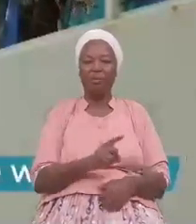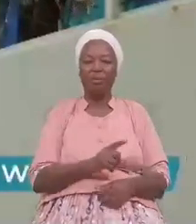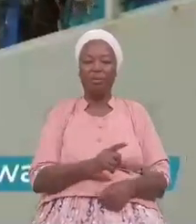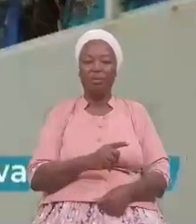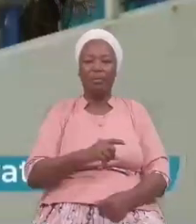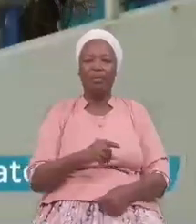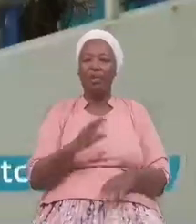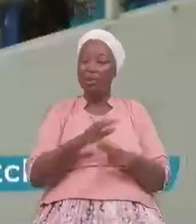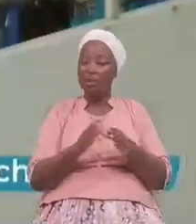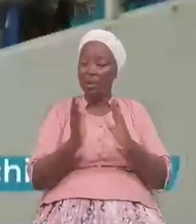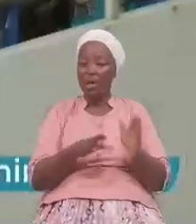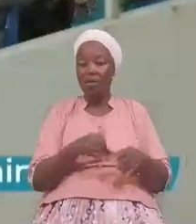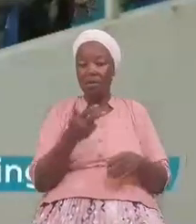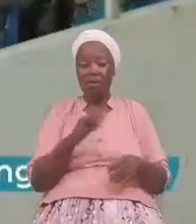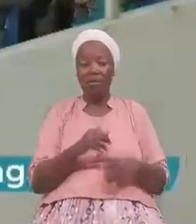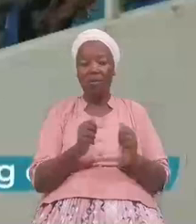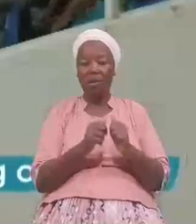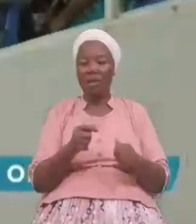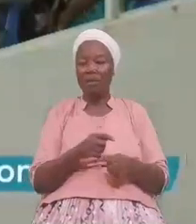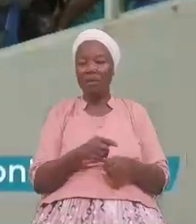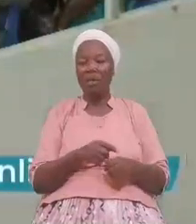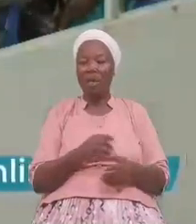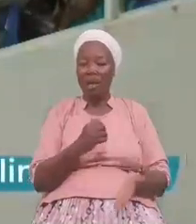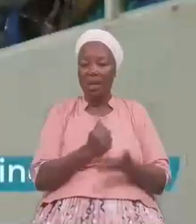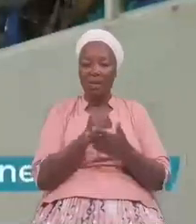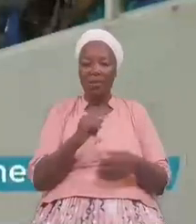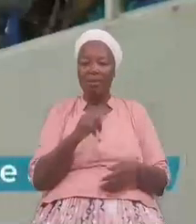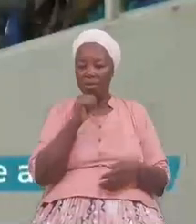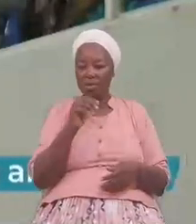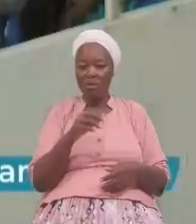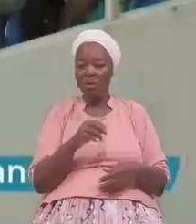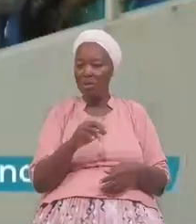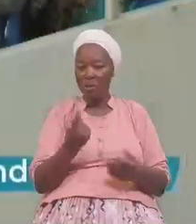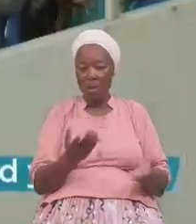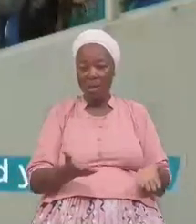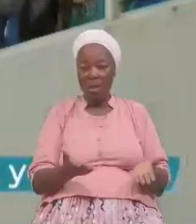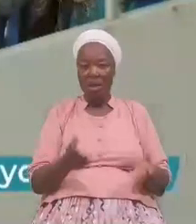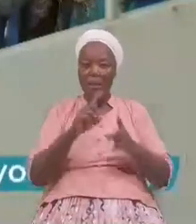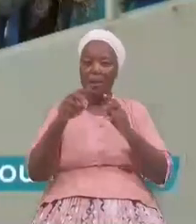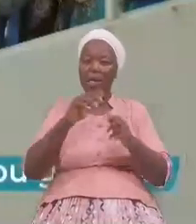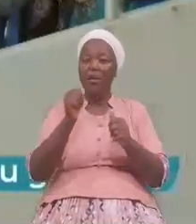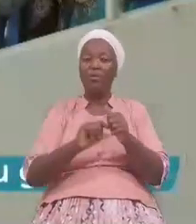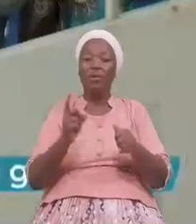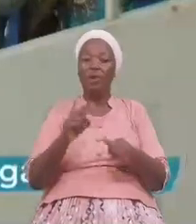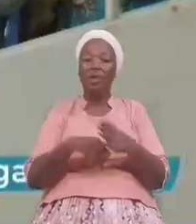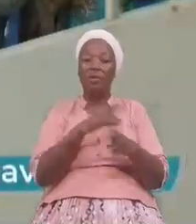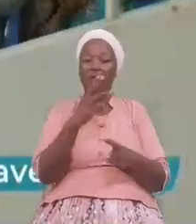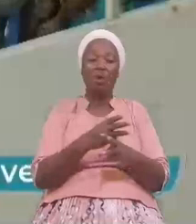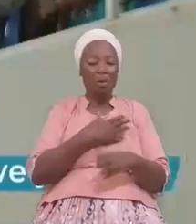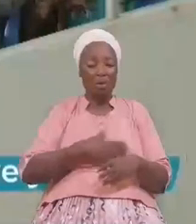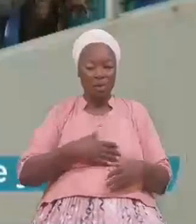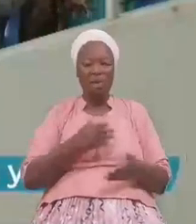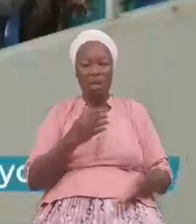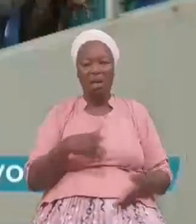Ne laissez personne. Non seulement au lieu Alpha, dans toutes nos nations, dans nos